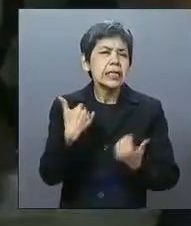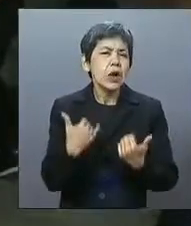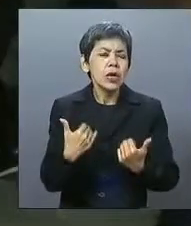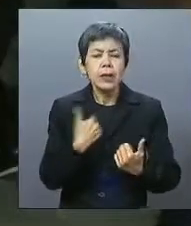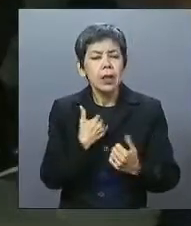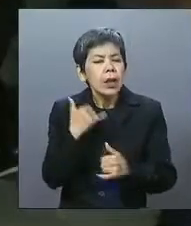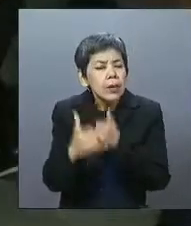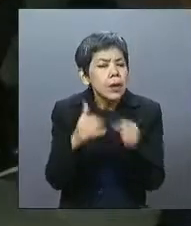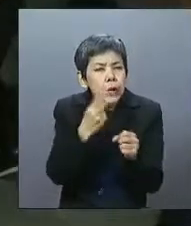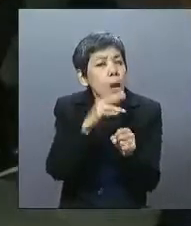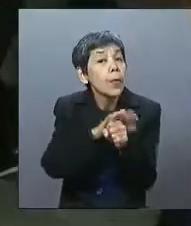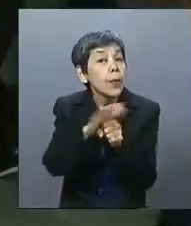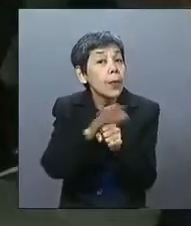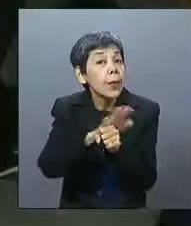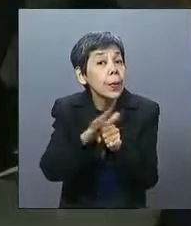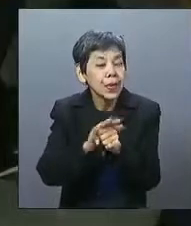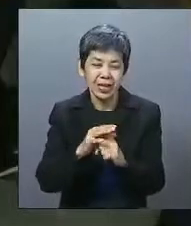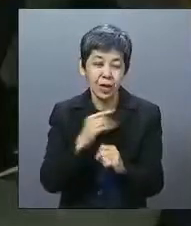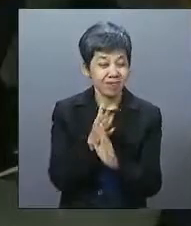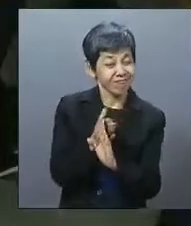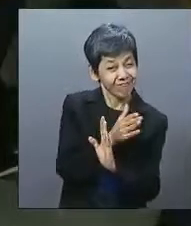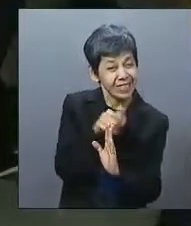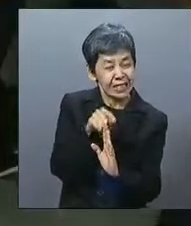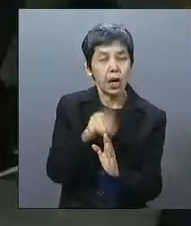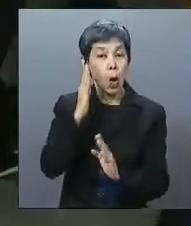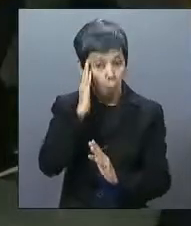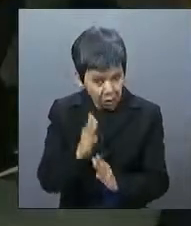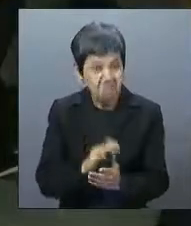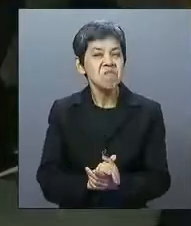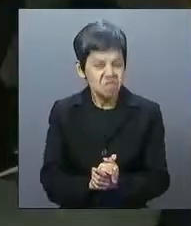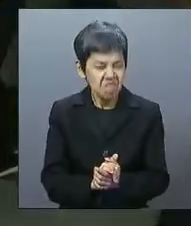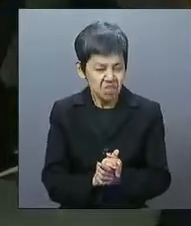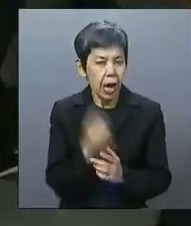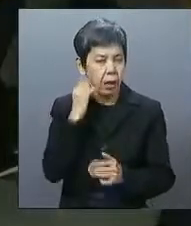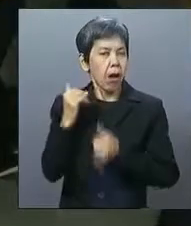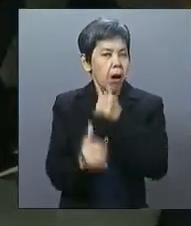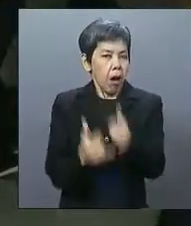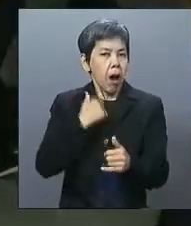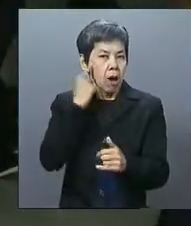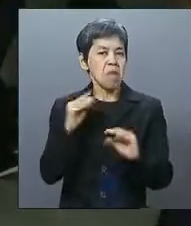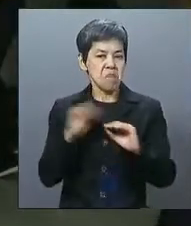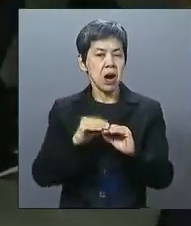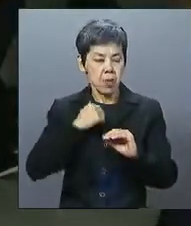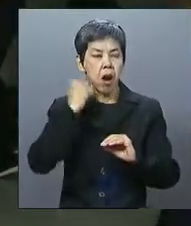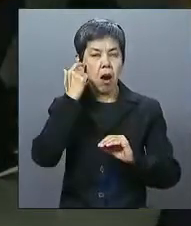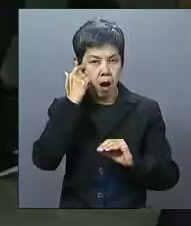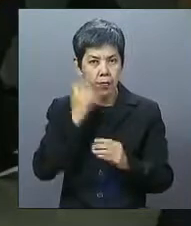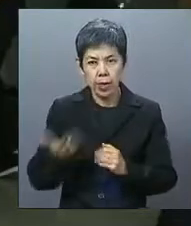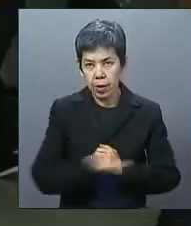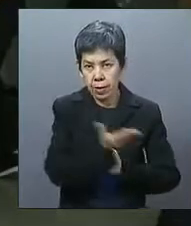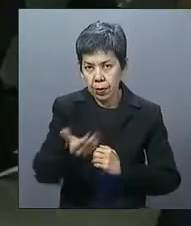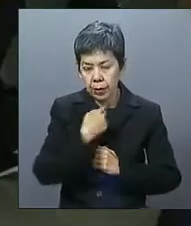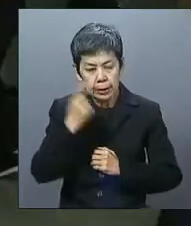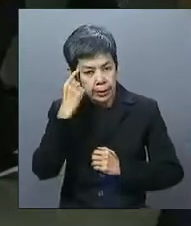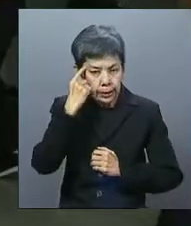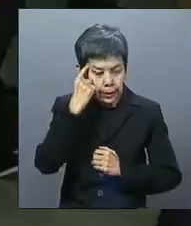โดยสารหนาแน่นมากเหมือนกับช่วงก่อนหน้านี้นะครับแล้วก็วันพรุ่งนี้จะเริ่มมีผู้โดยสารหนาแน่นเพิ่มอีกวันคุณผู้ชมอาจจะต้องเพิ่มเวล